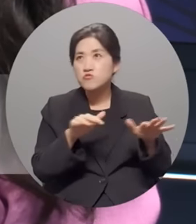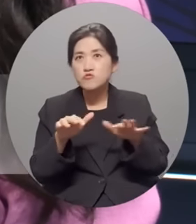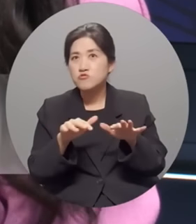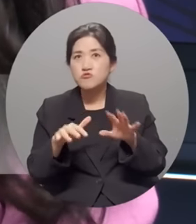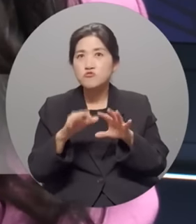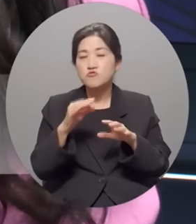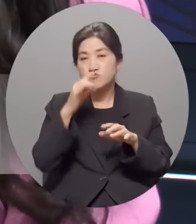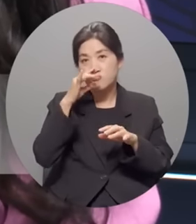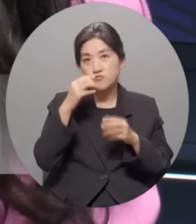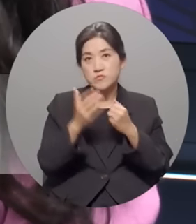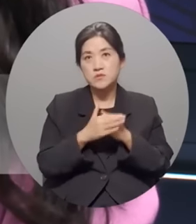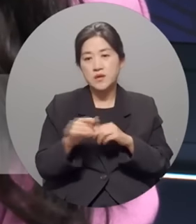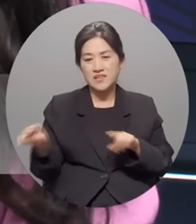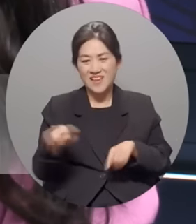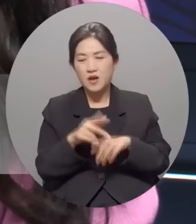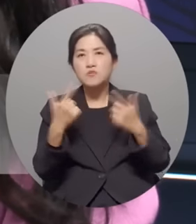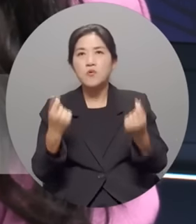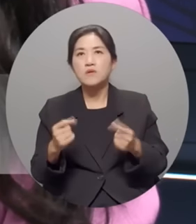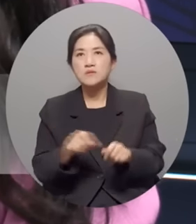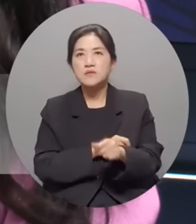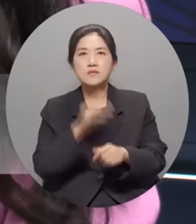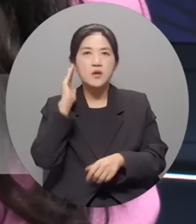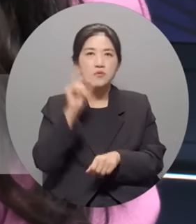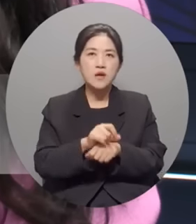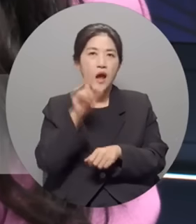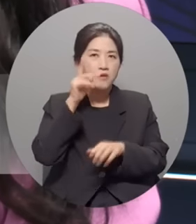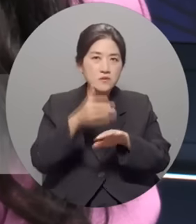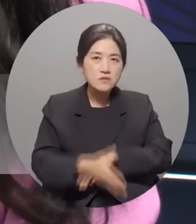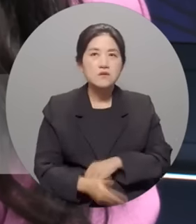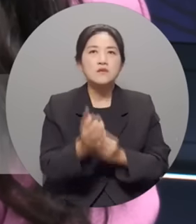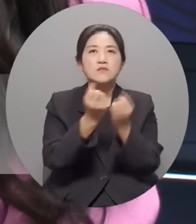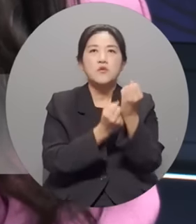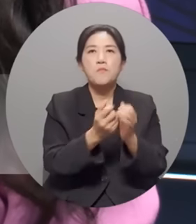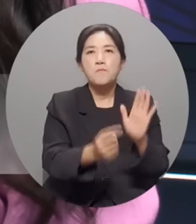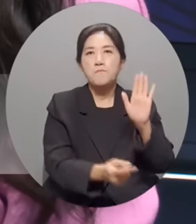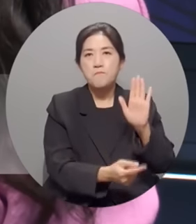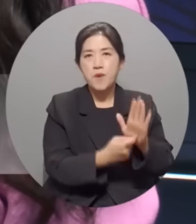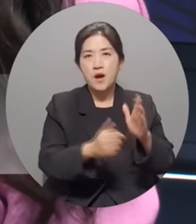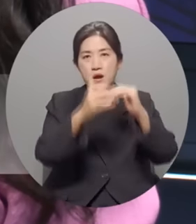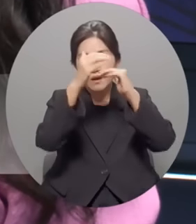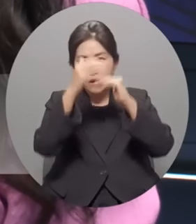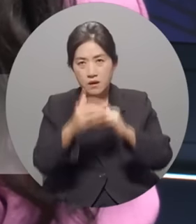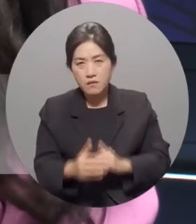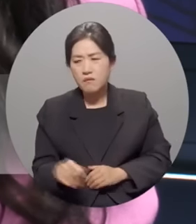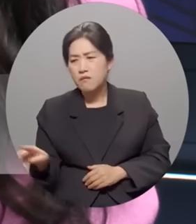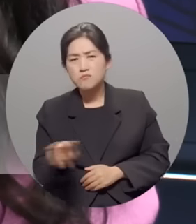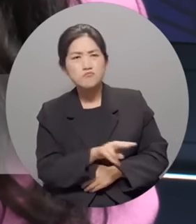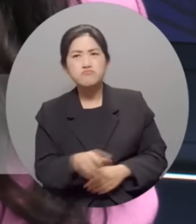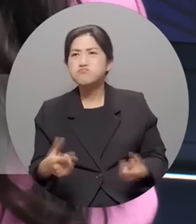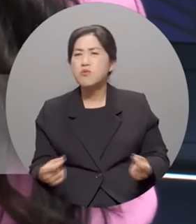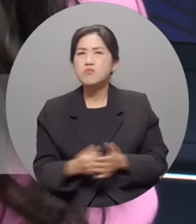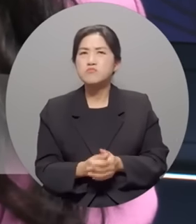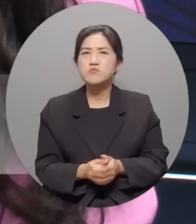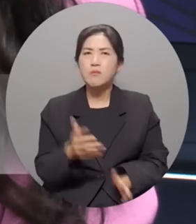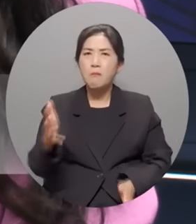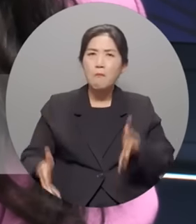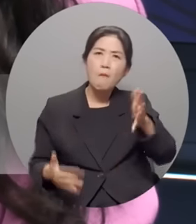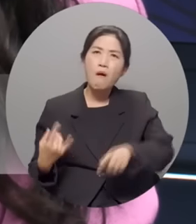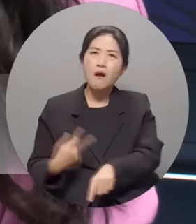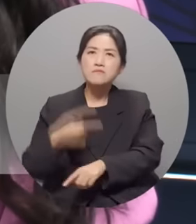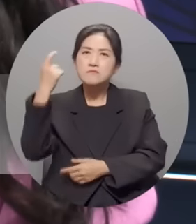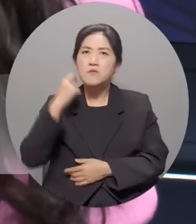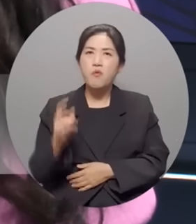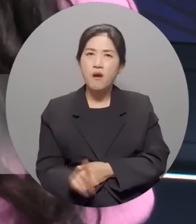양쪽 모두 특히 대통령실은 하루가 지나서 늦게 설명을 내놨는데 이게 아마추어들 같은 느낌도 있고요 이유가